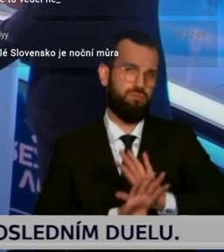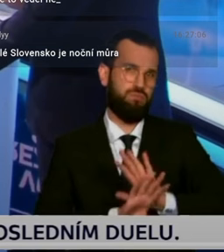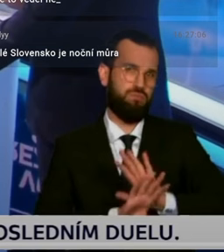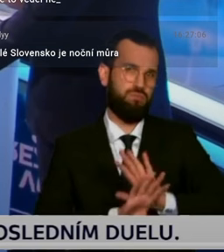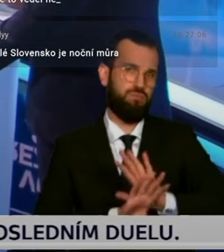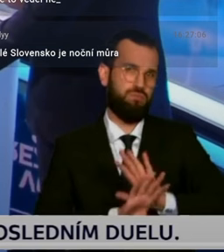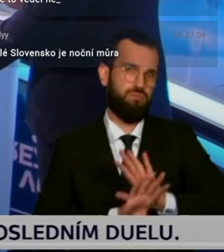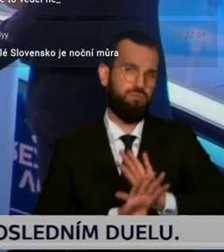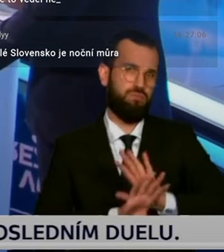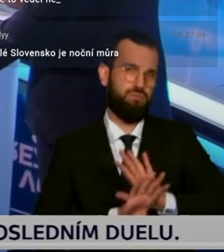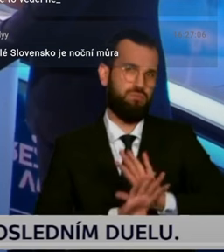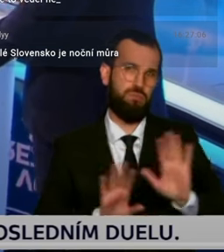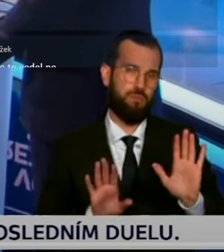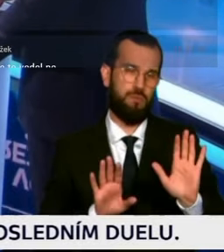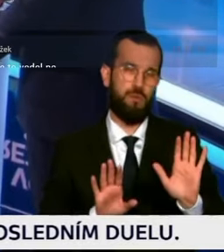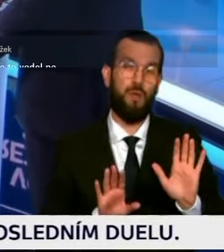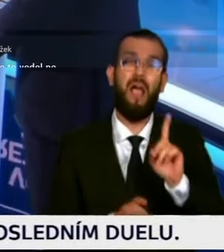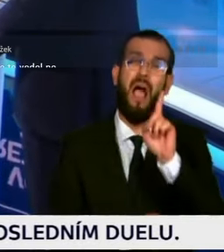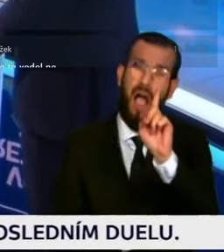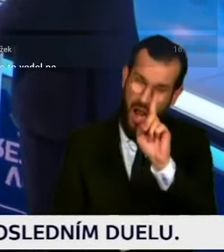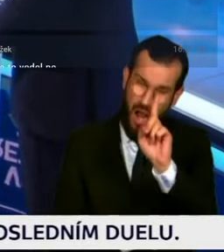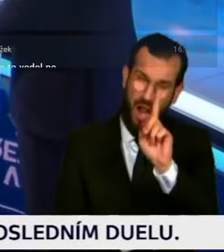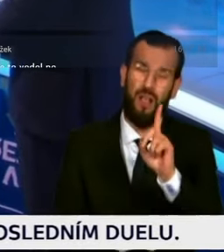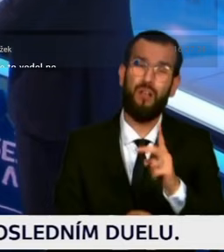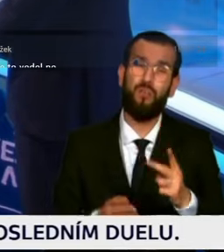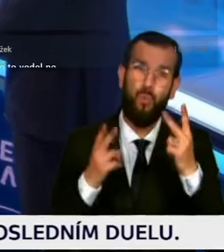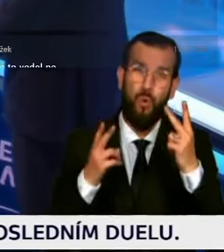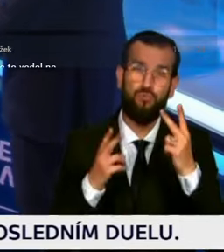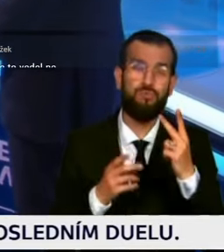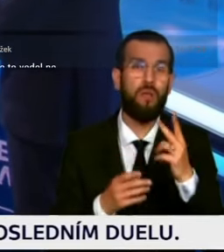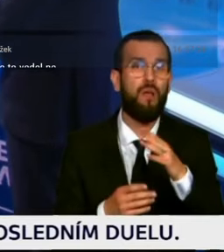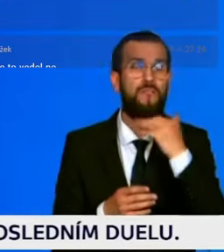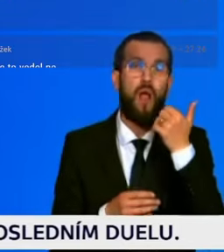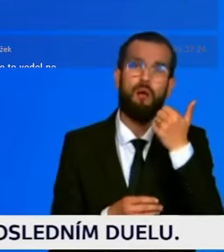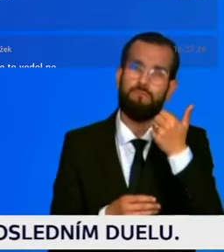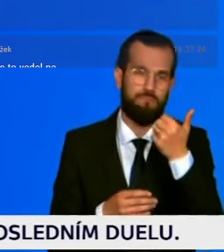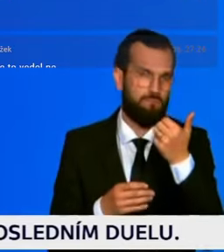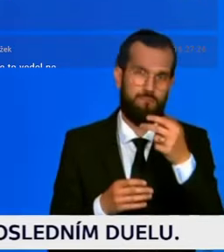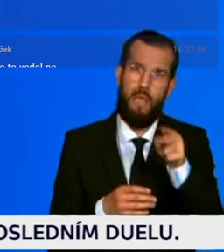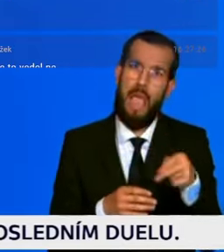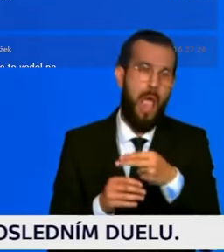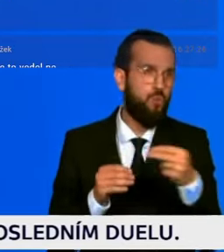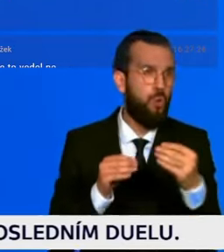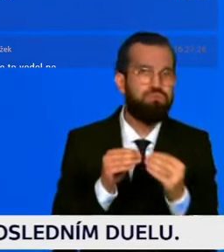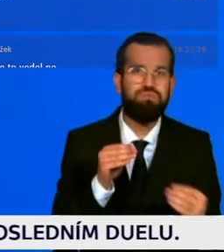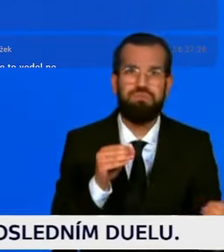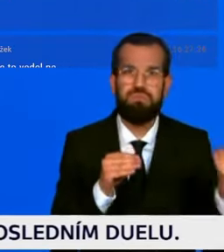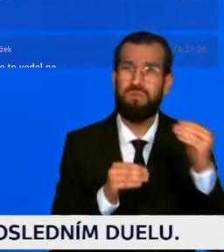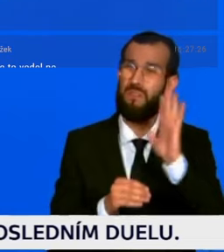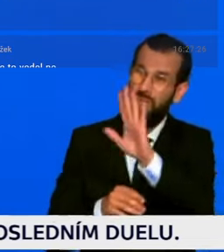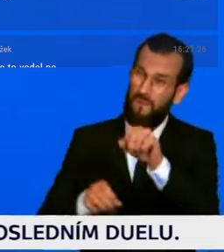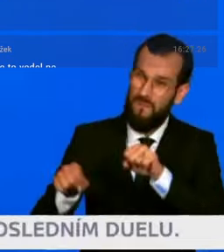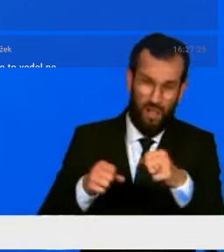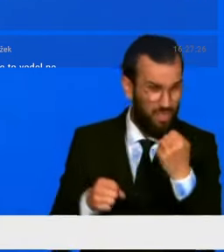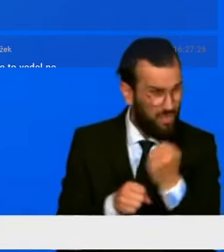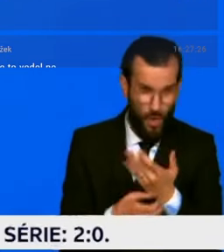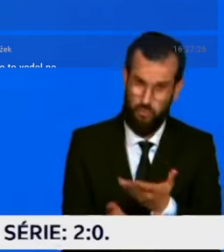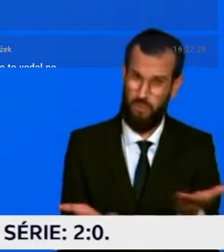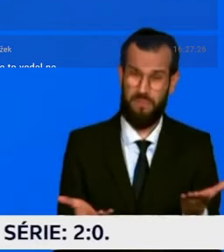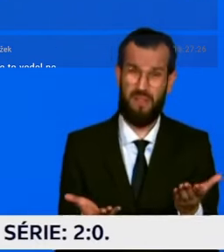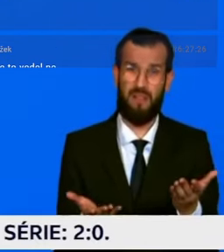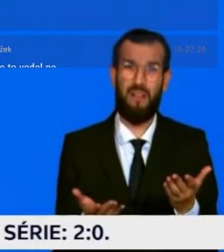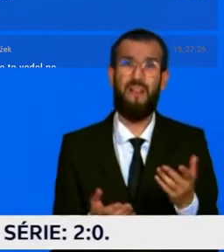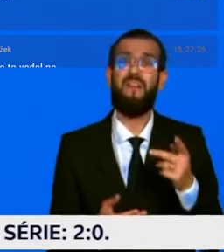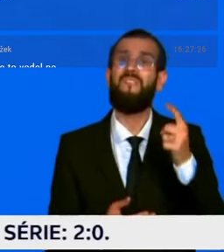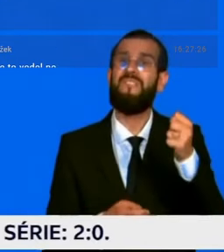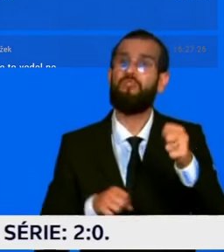porádku pardon som se pesch že jednoducho o stovky EUR to nikdy neurobila an ani vaša vláda ani vláda